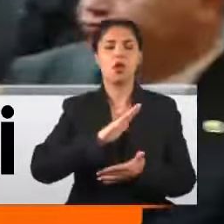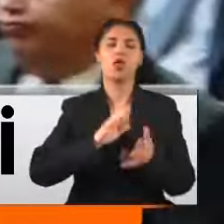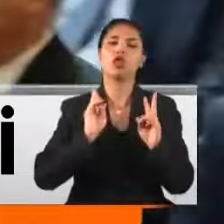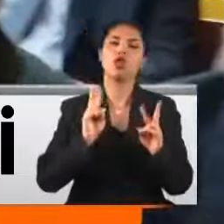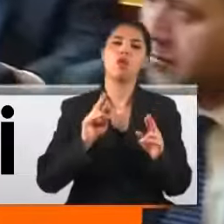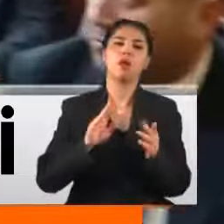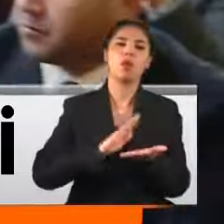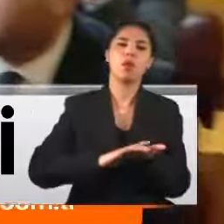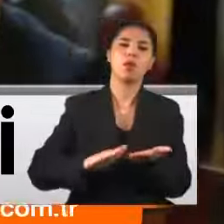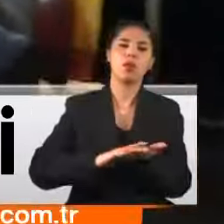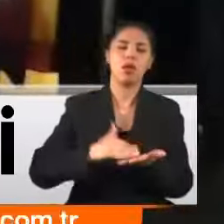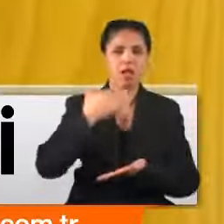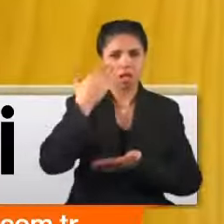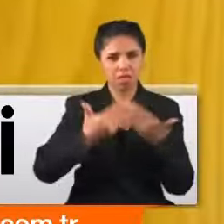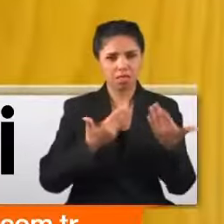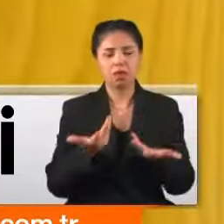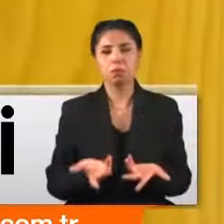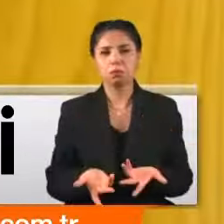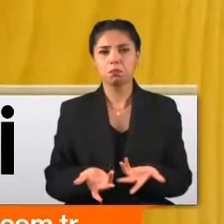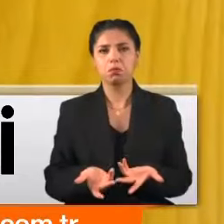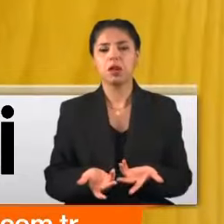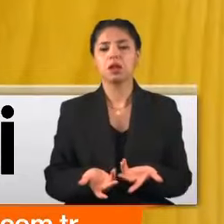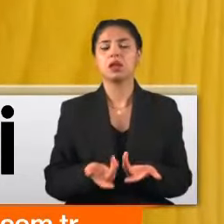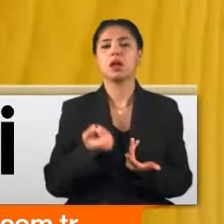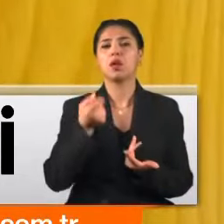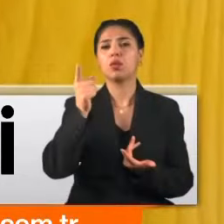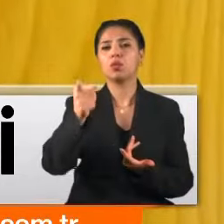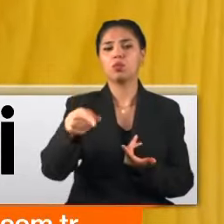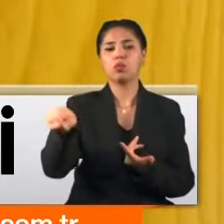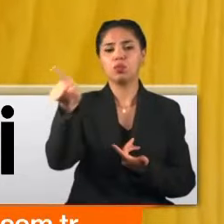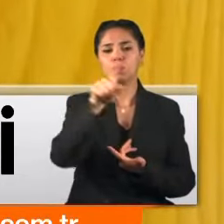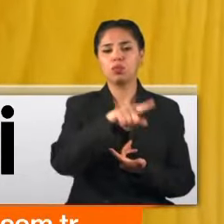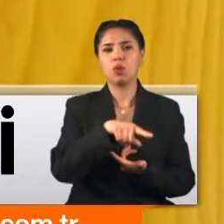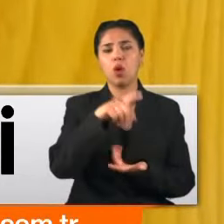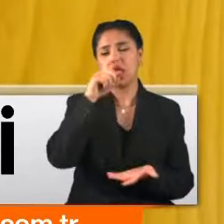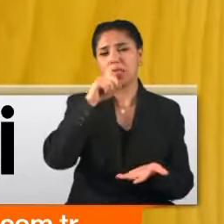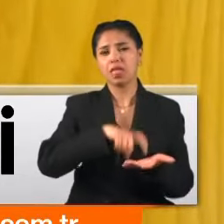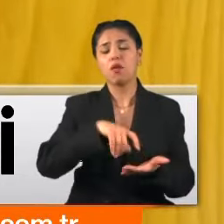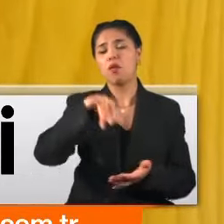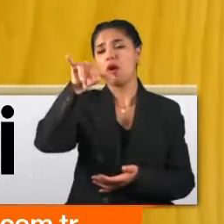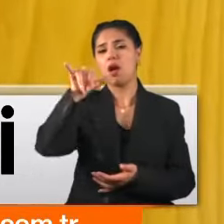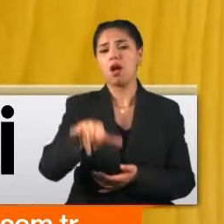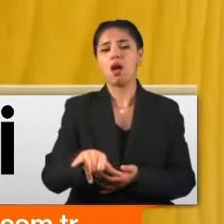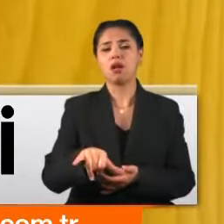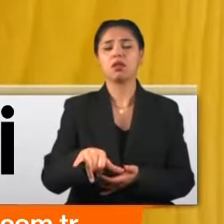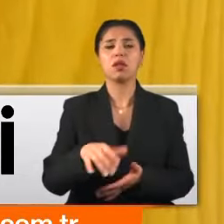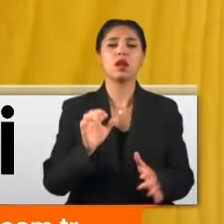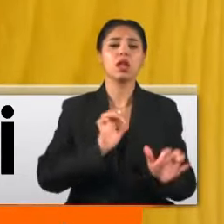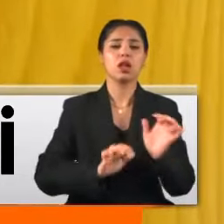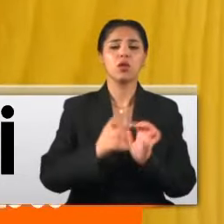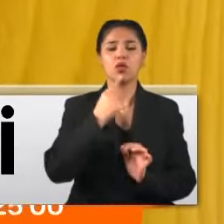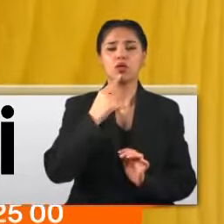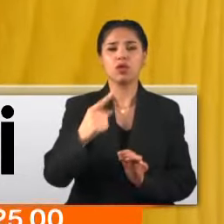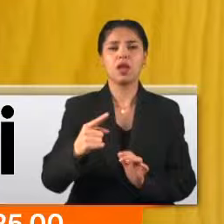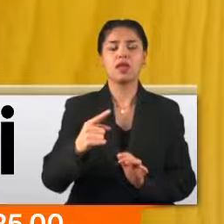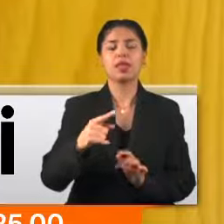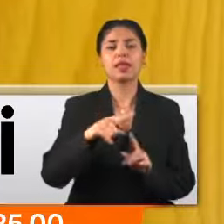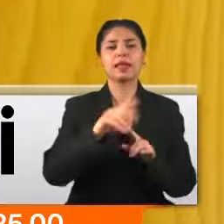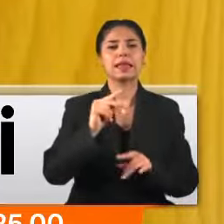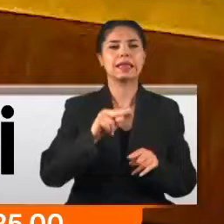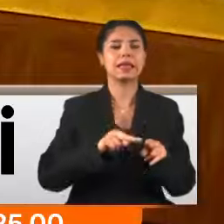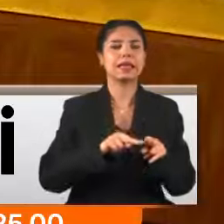yumuşama masalı anlatması, kümese girip tavuk haklarını savunacağım diyen tilki kadar inandırıcı ve kayda